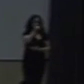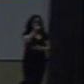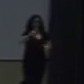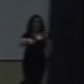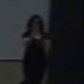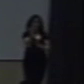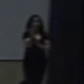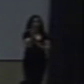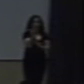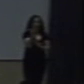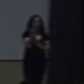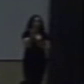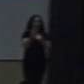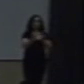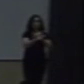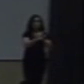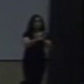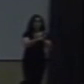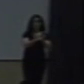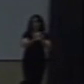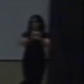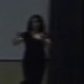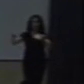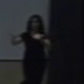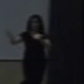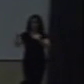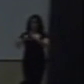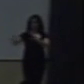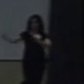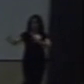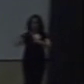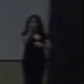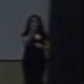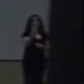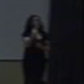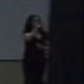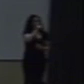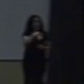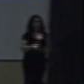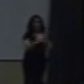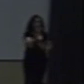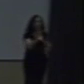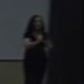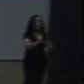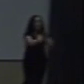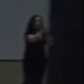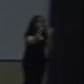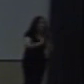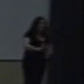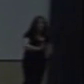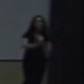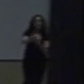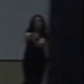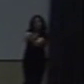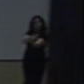de la informació, estan passant les coses i s'informa via Twitter i s'acaba aquest procés en la publicació de l'edició impresa